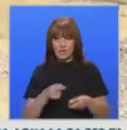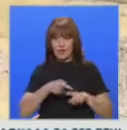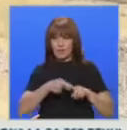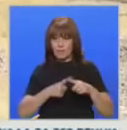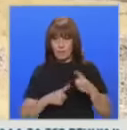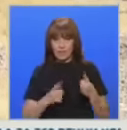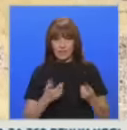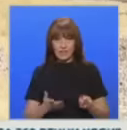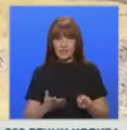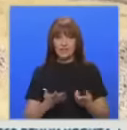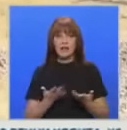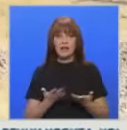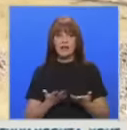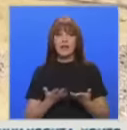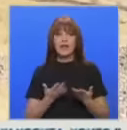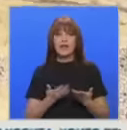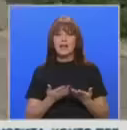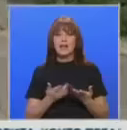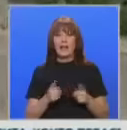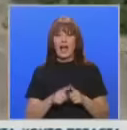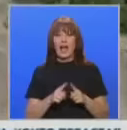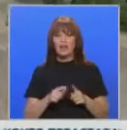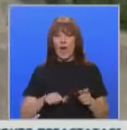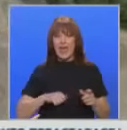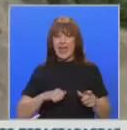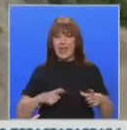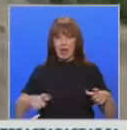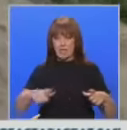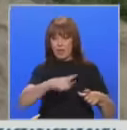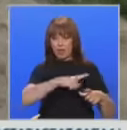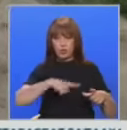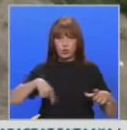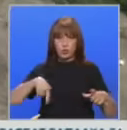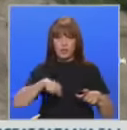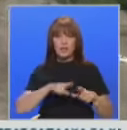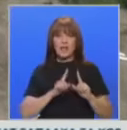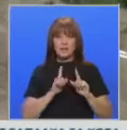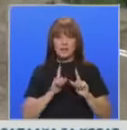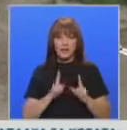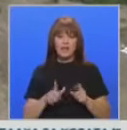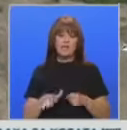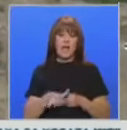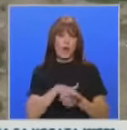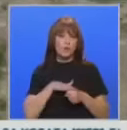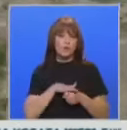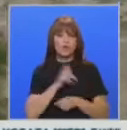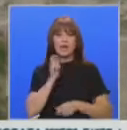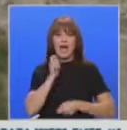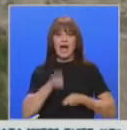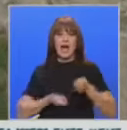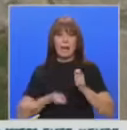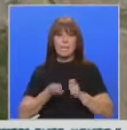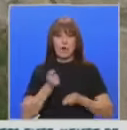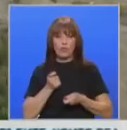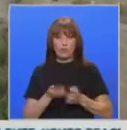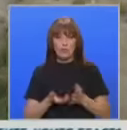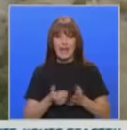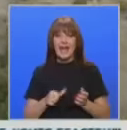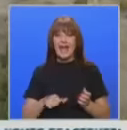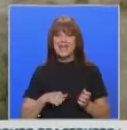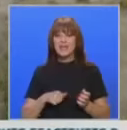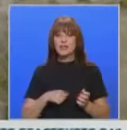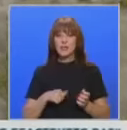половината, имам предвид на отделни ями и си трябва един хубав, голям основен ремонт на стената.